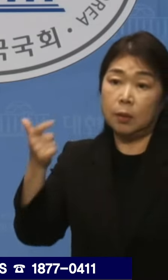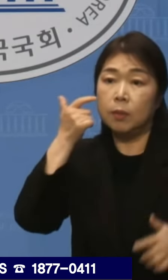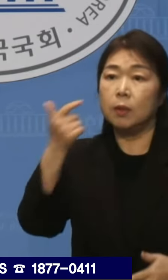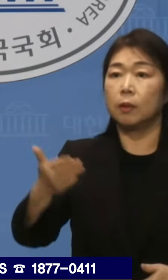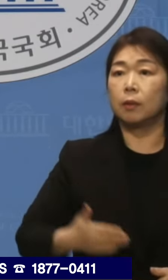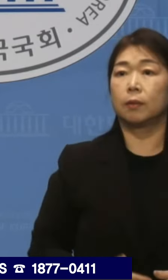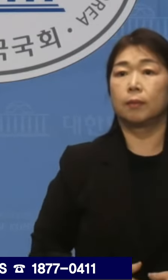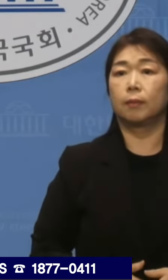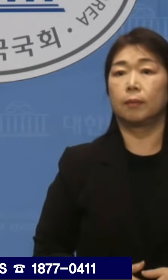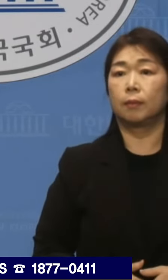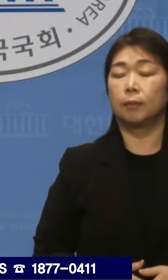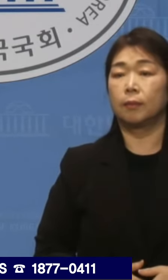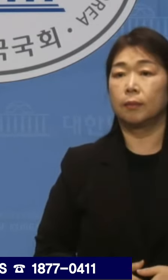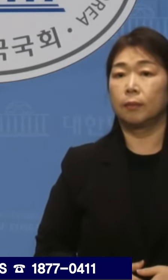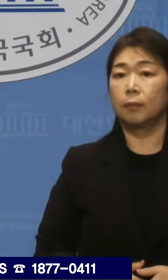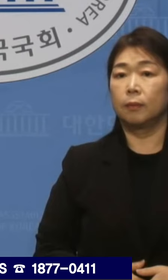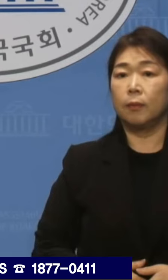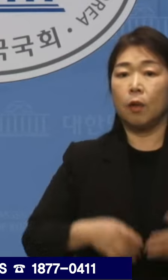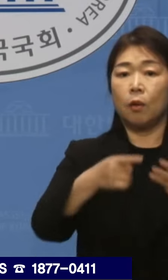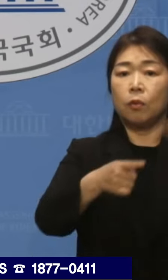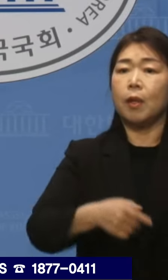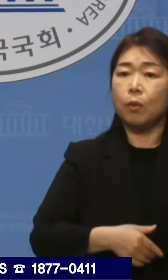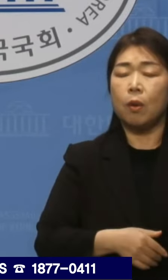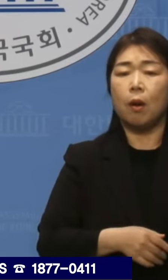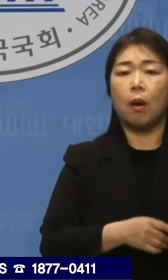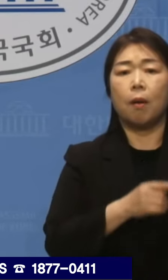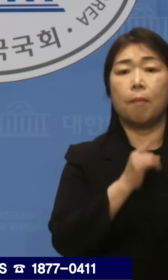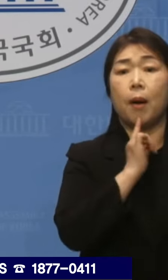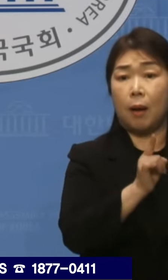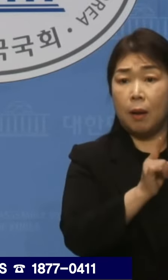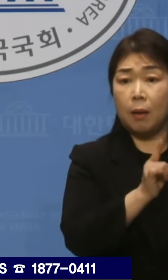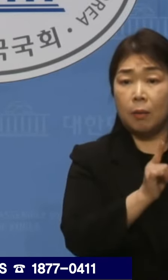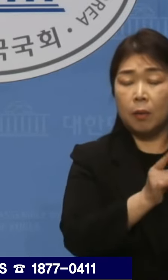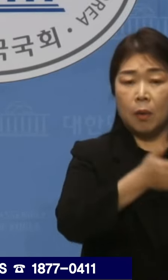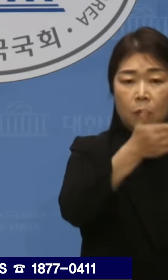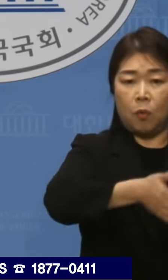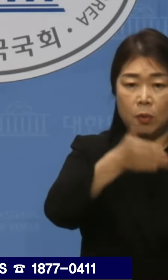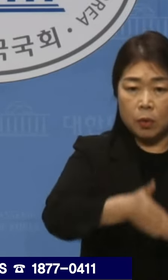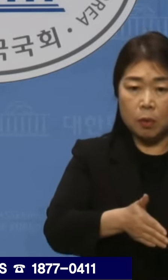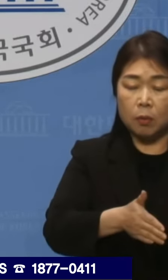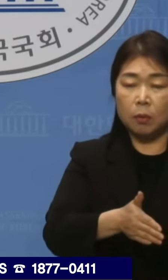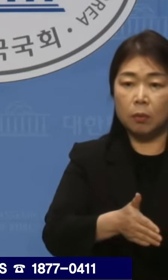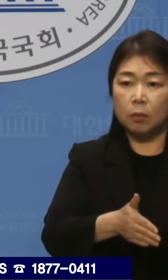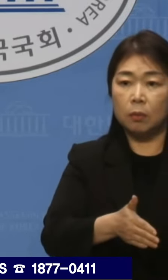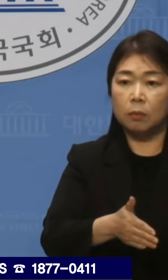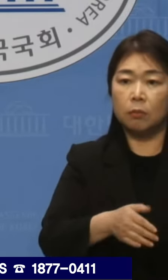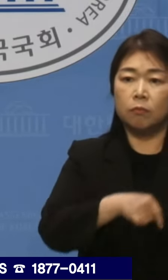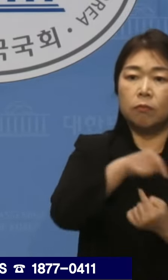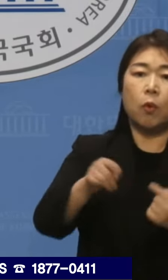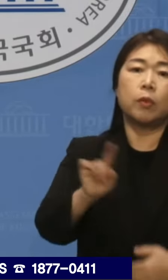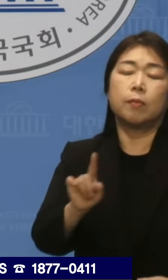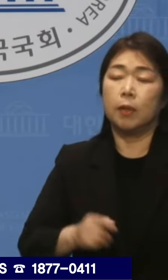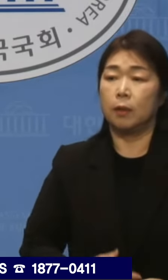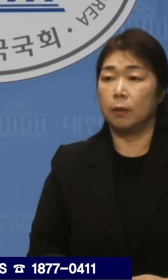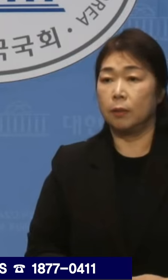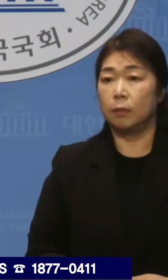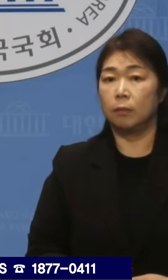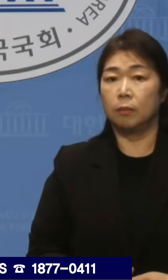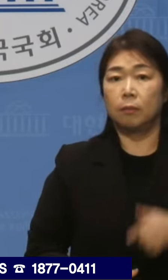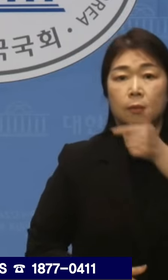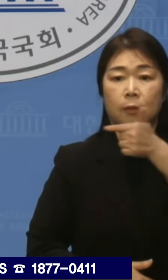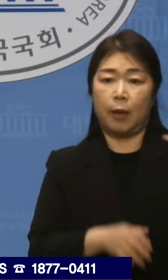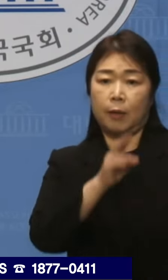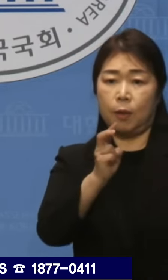것입니까? 윤석열 대통령이 말하던 공정은 대체 어디로 갔습니까? 대기업과